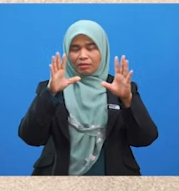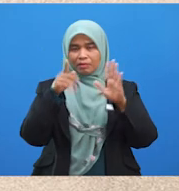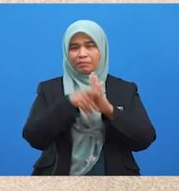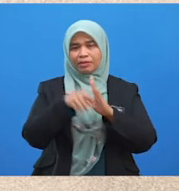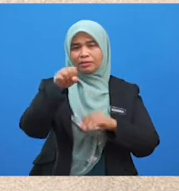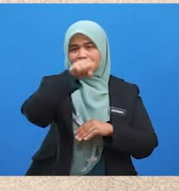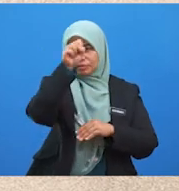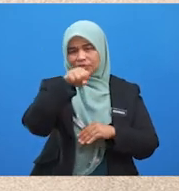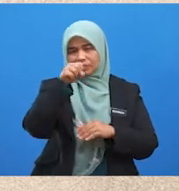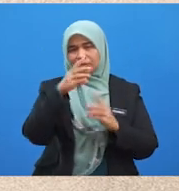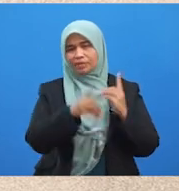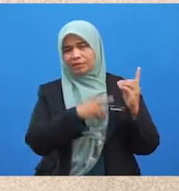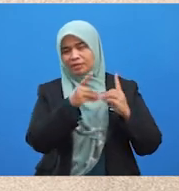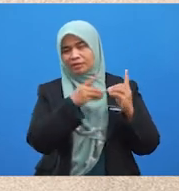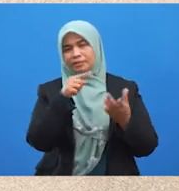persoalan dalam drama ini?